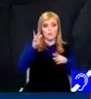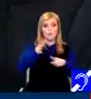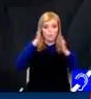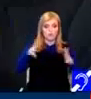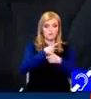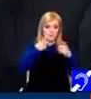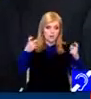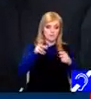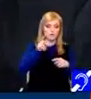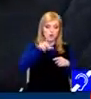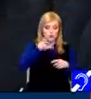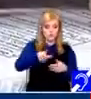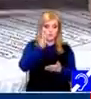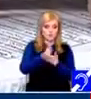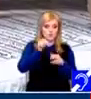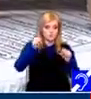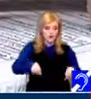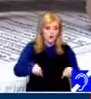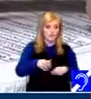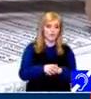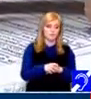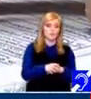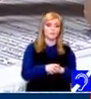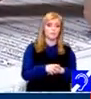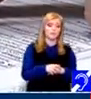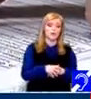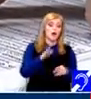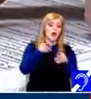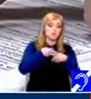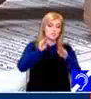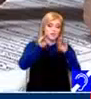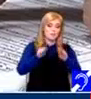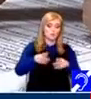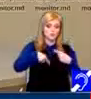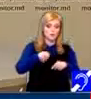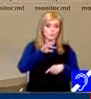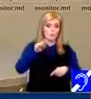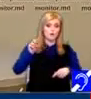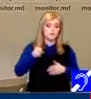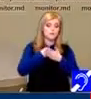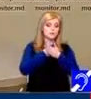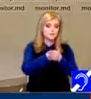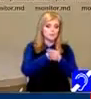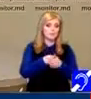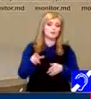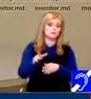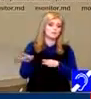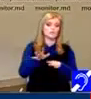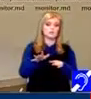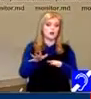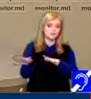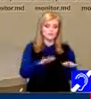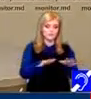refuzuri am avut la cetățeni și doar 7 la monitorii Promolex. Raportul Promolex s-a bazat pe monitorizarea activității